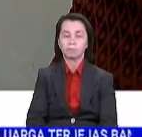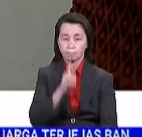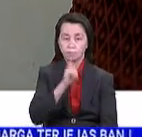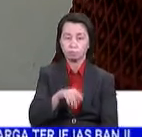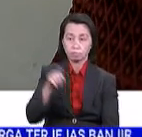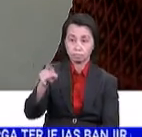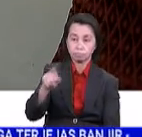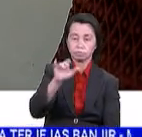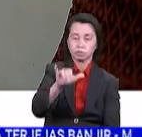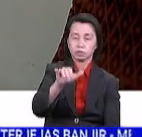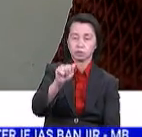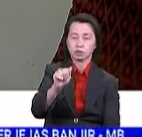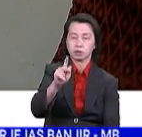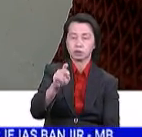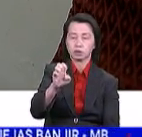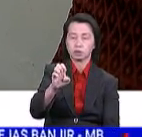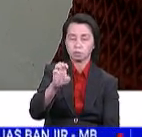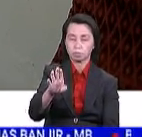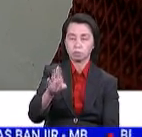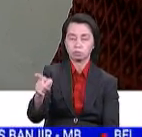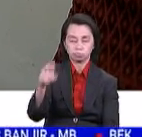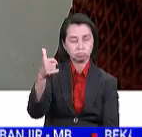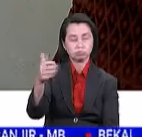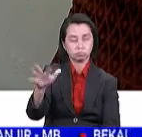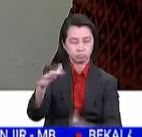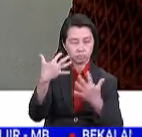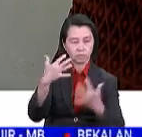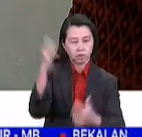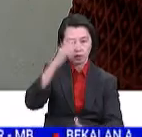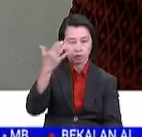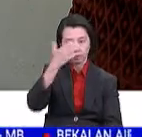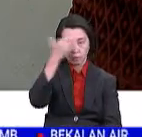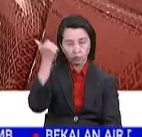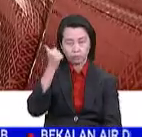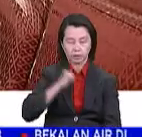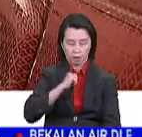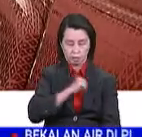memang dia orang ni sangatlah ambil berat sangat. Dia orang tak lupa ahli.